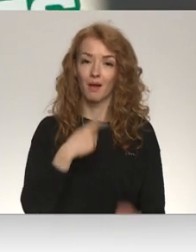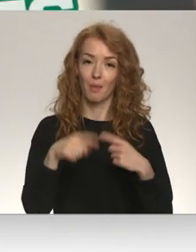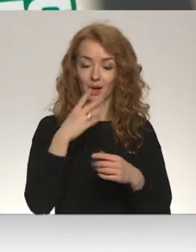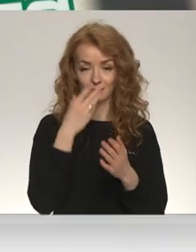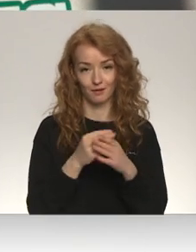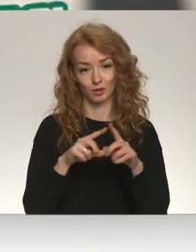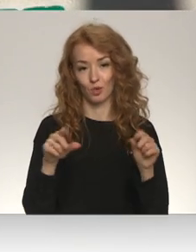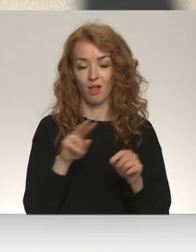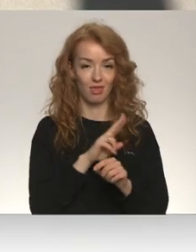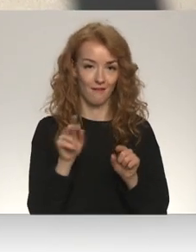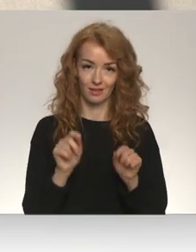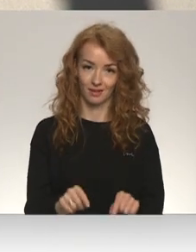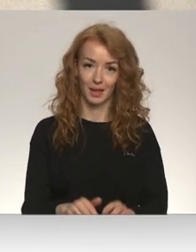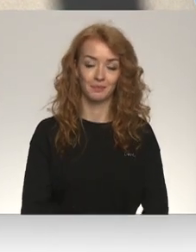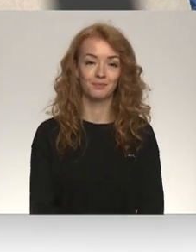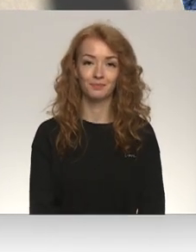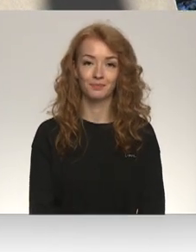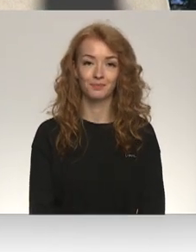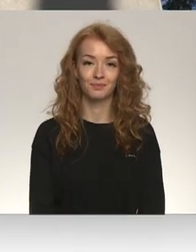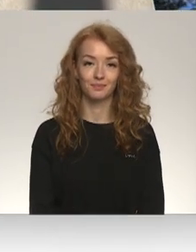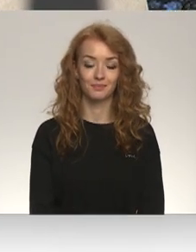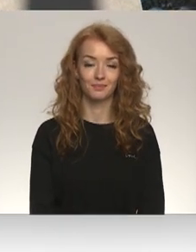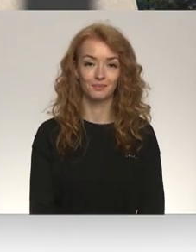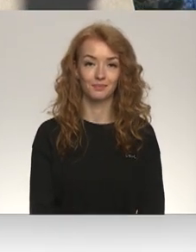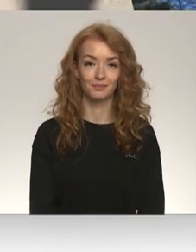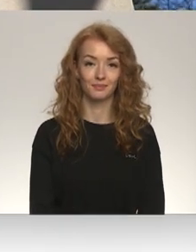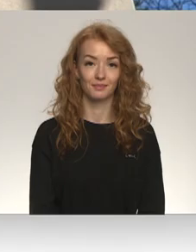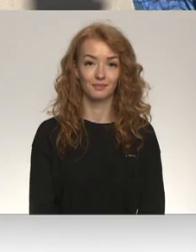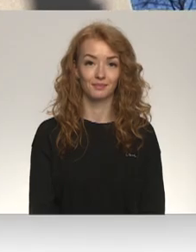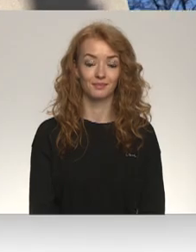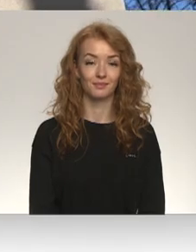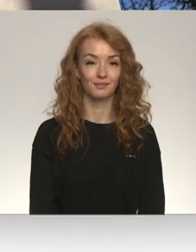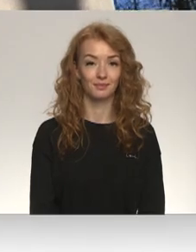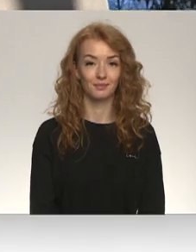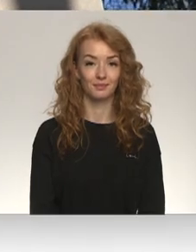nevis te. Dace Siliņa, Edgars Sparāns, Vidzemes televīzija.